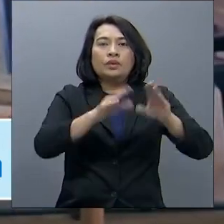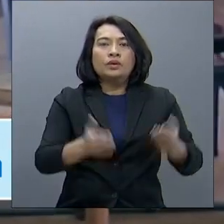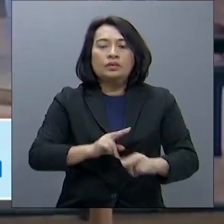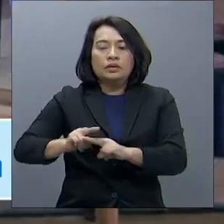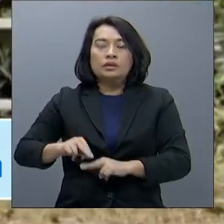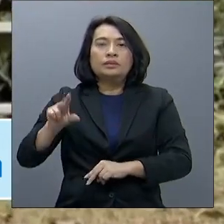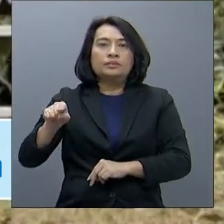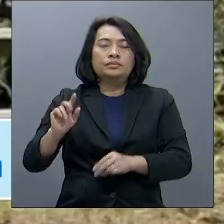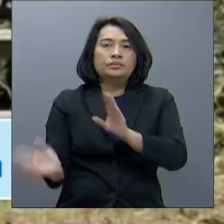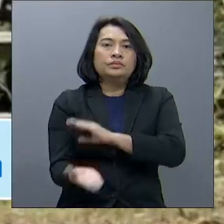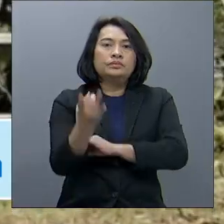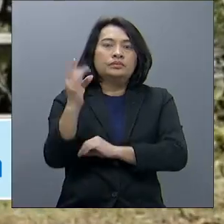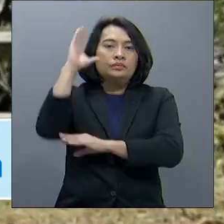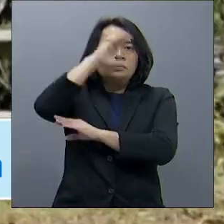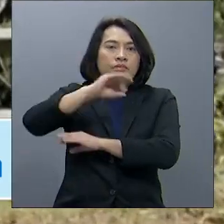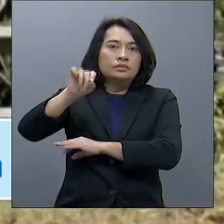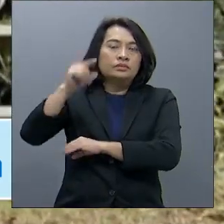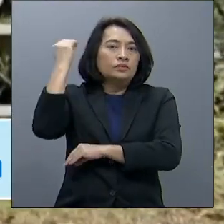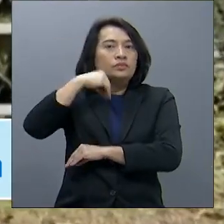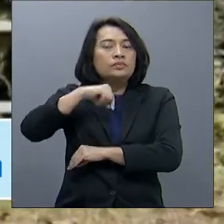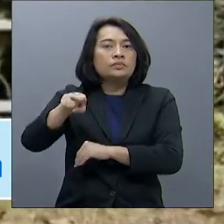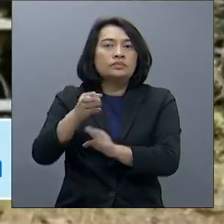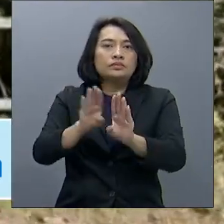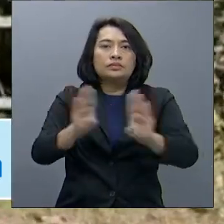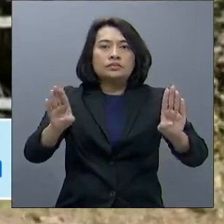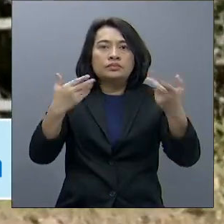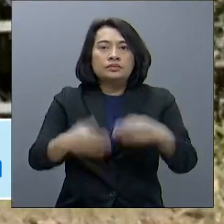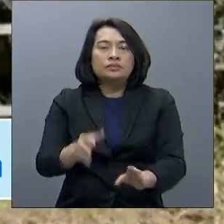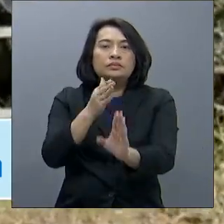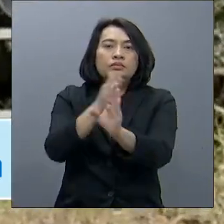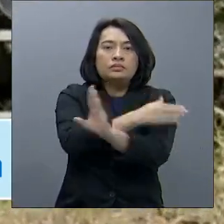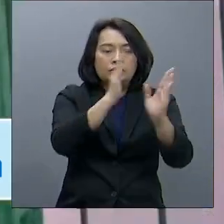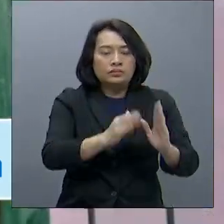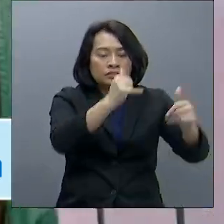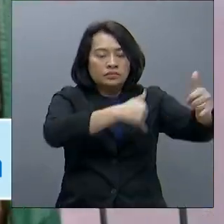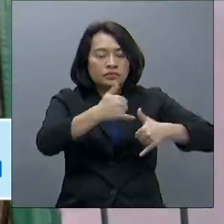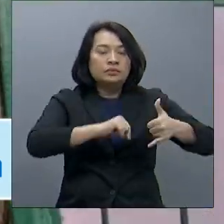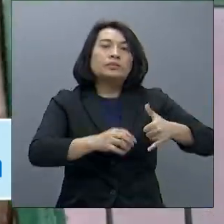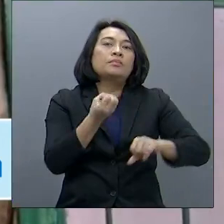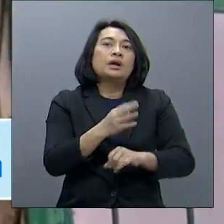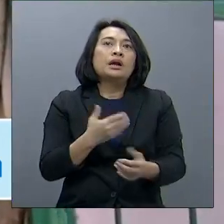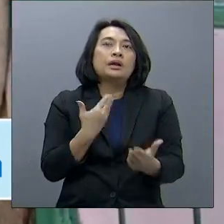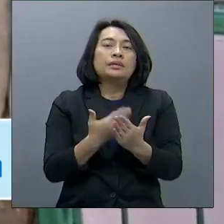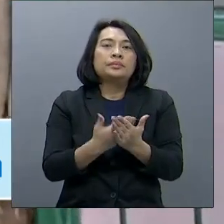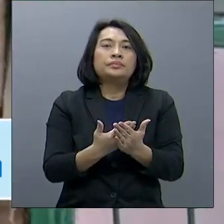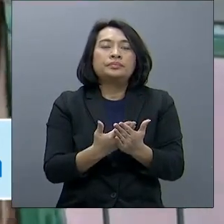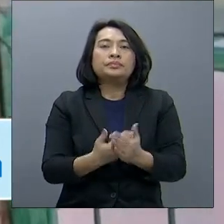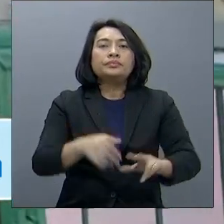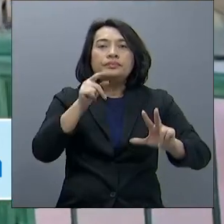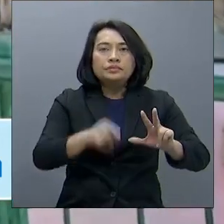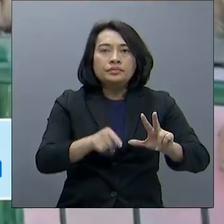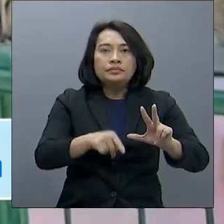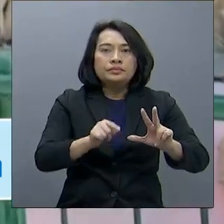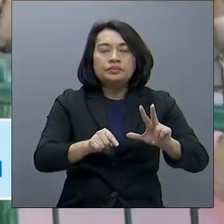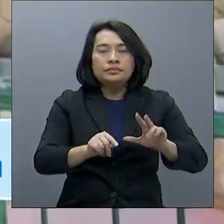มงเช้าถึง3ทุ่มทุกวันก่อนหน้านี้ลูกค้าเยอะมากรายได้เฉลี่ยเนี่ยไม่ต่ำกว่า 3,000 บาทปัจจุ